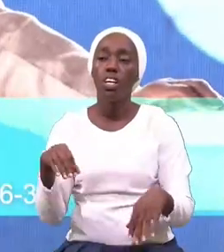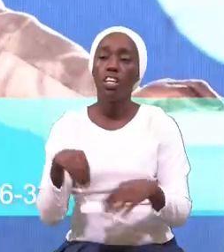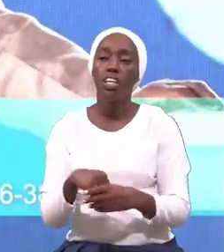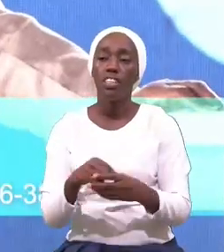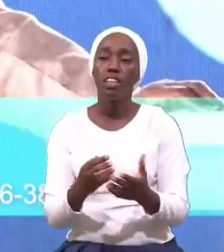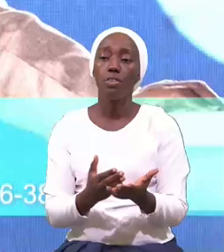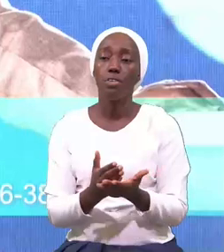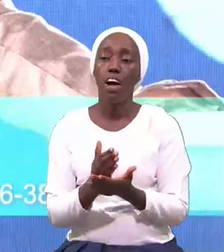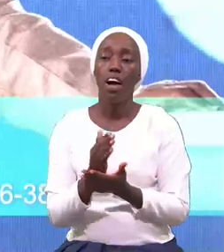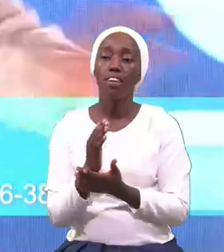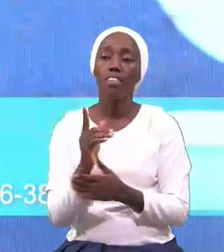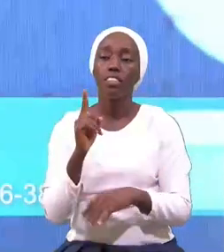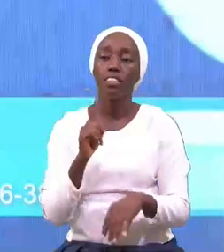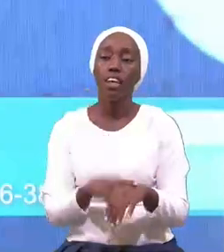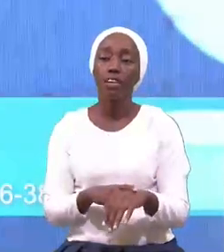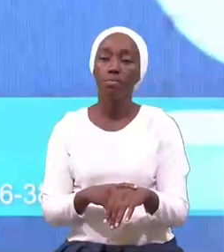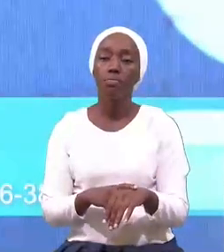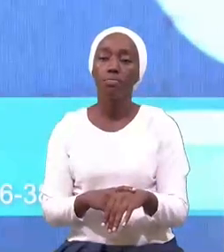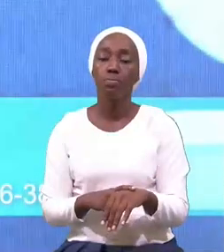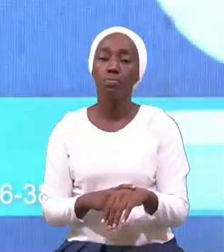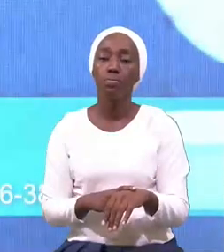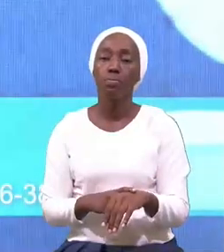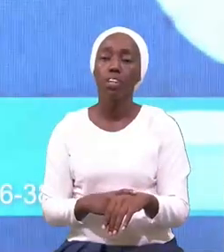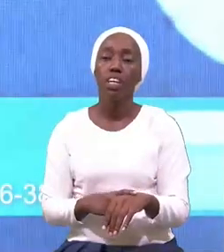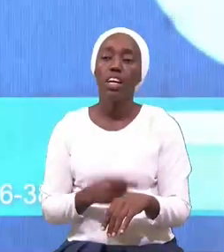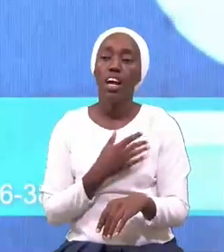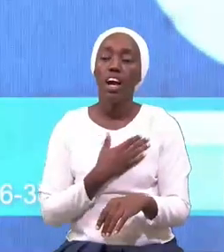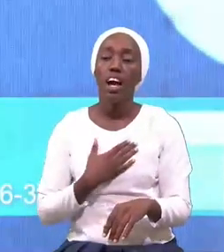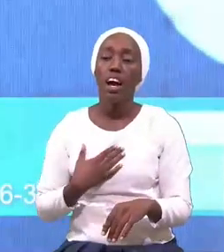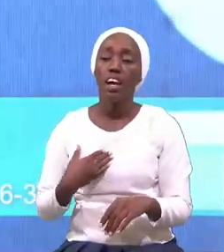Il vous a lancé l'appel dans la bonne saison.